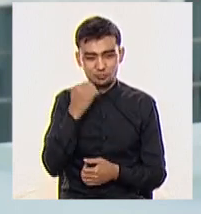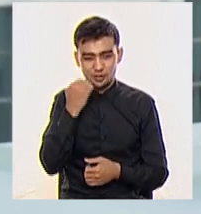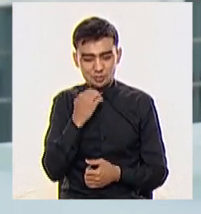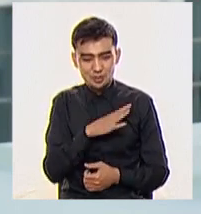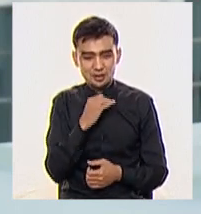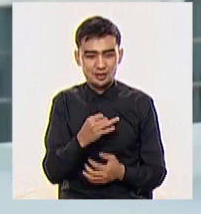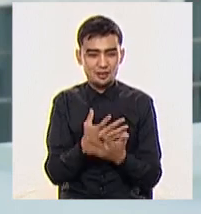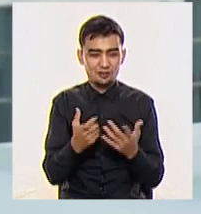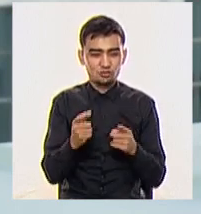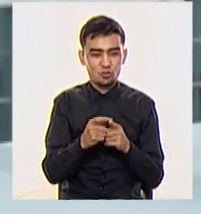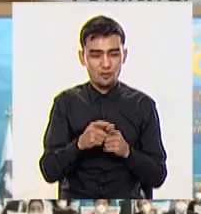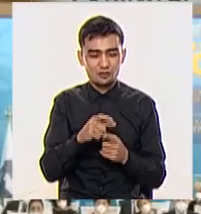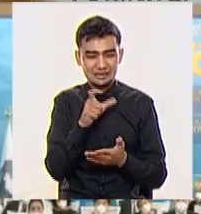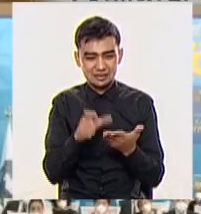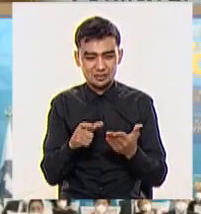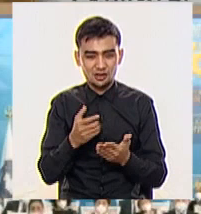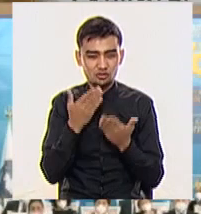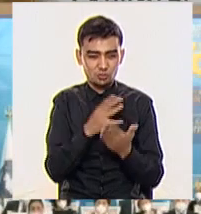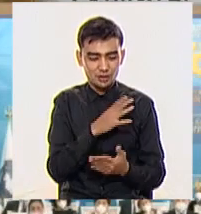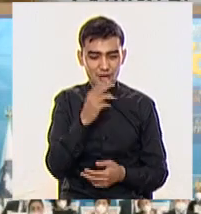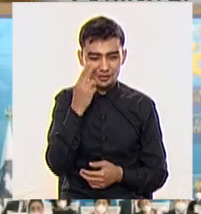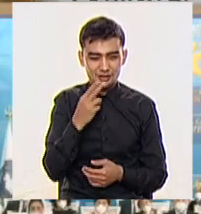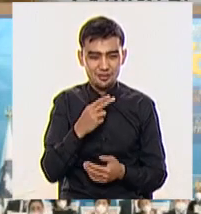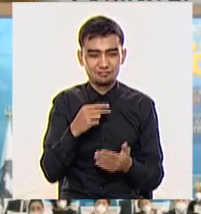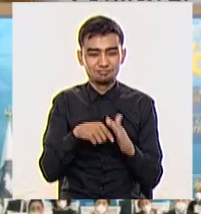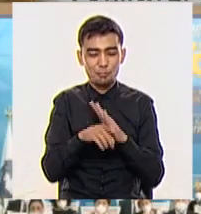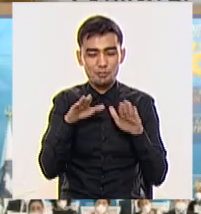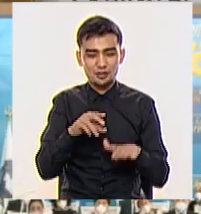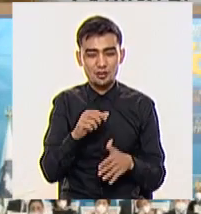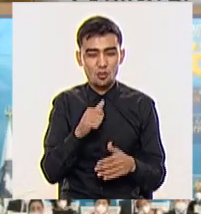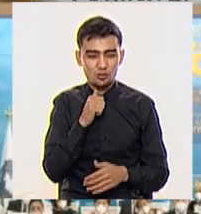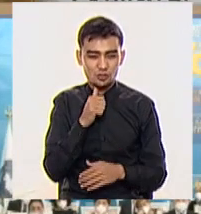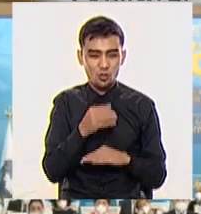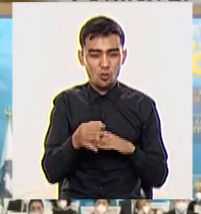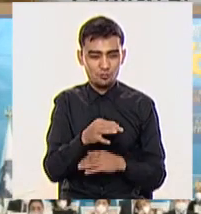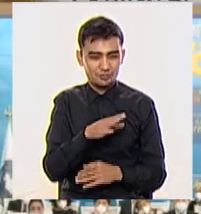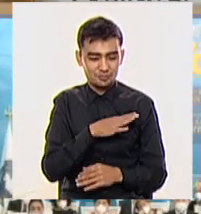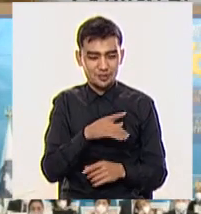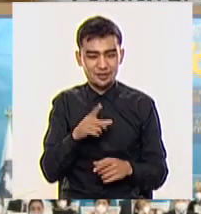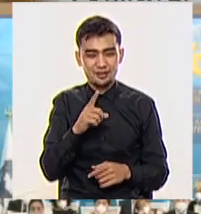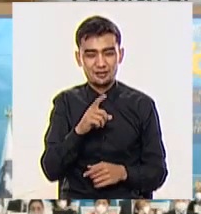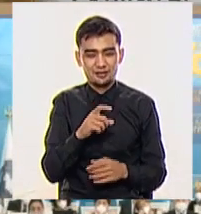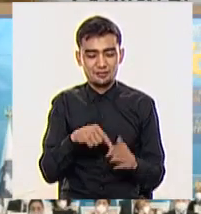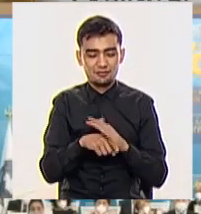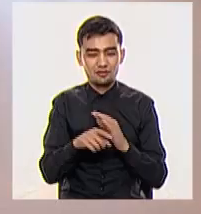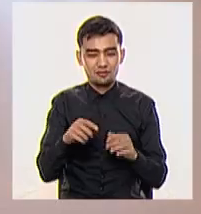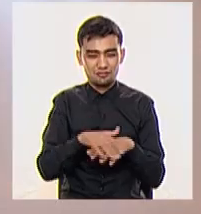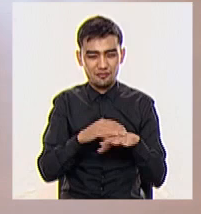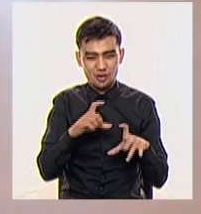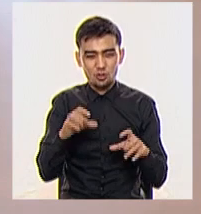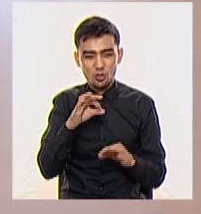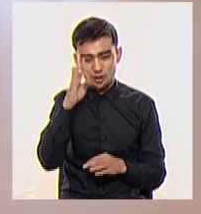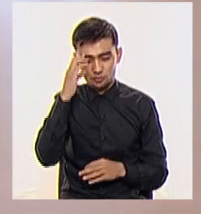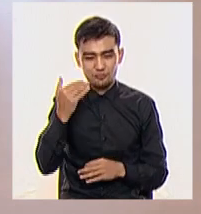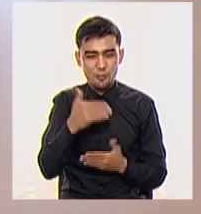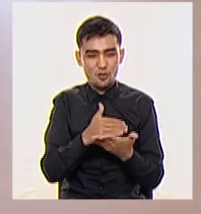рухтанып жалынды сөздерін оқыды. Әуелі Астана телеарнасының Қостанай облысындағы меншікті тілшісі Санай Заңғар қандастарға мемлекет тарапынан жасалып